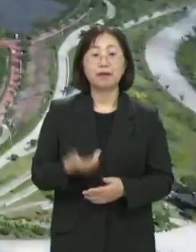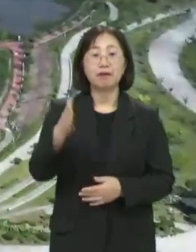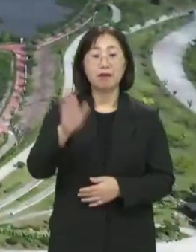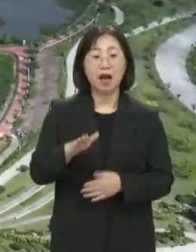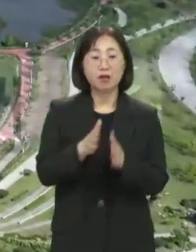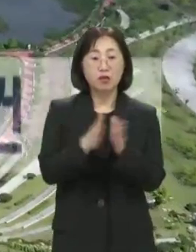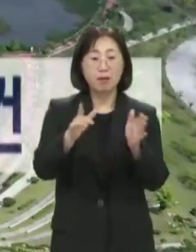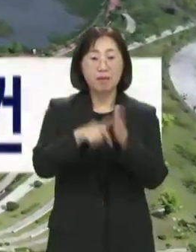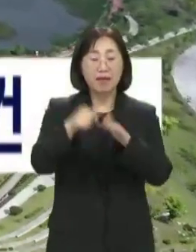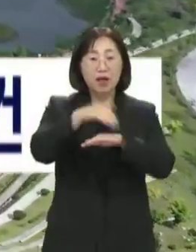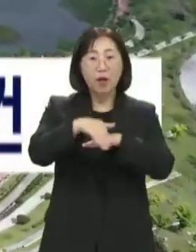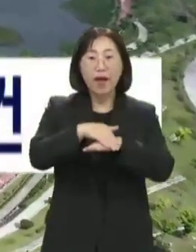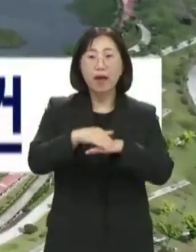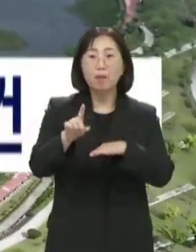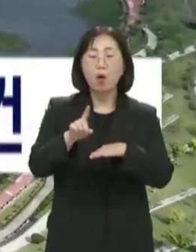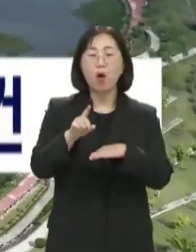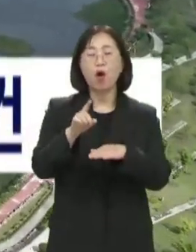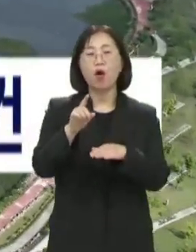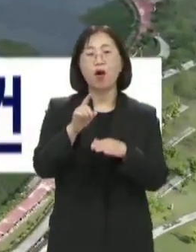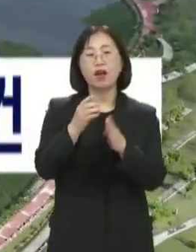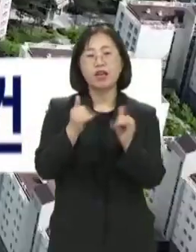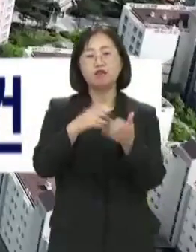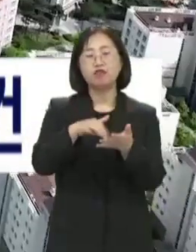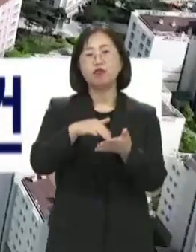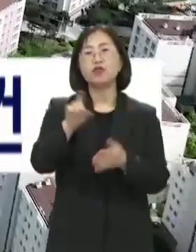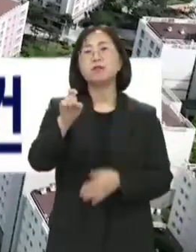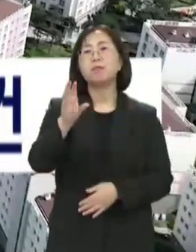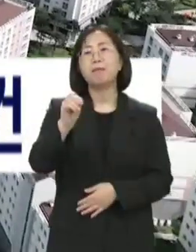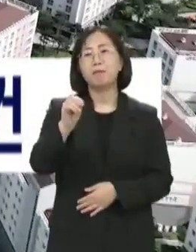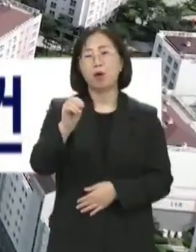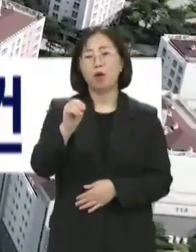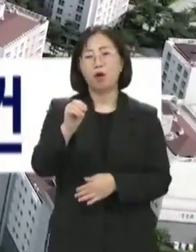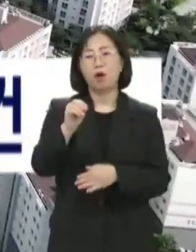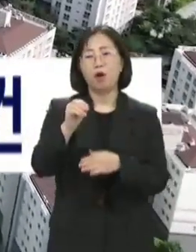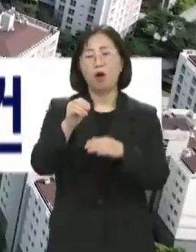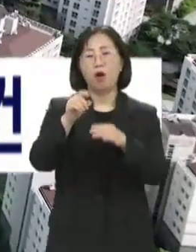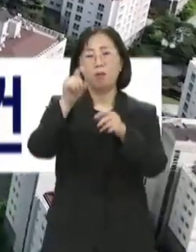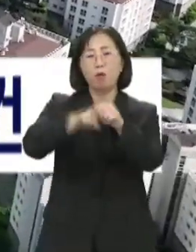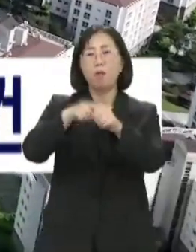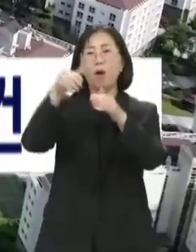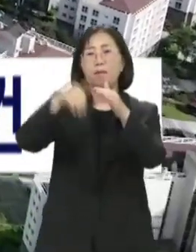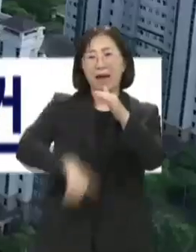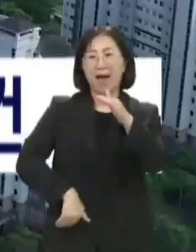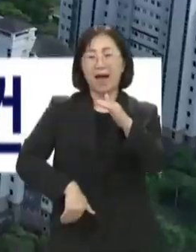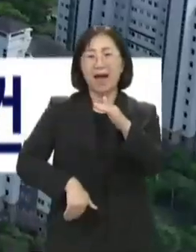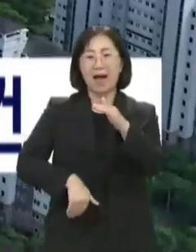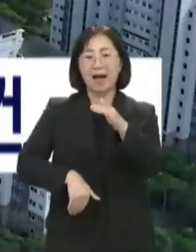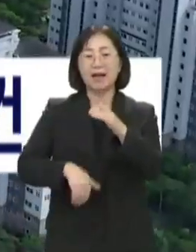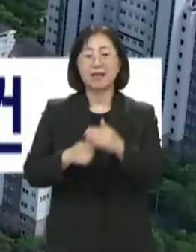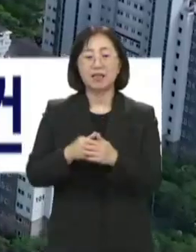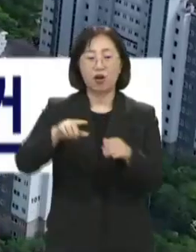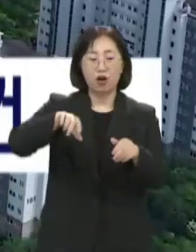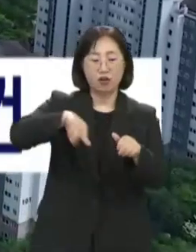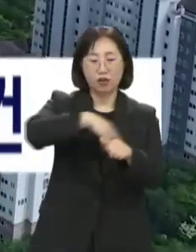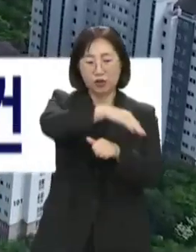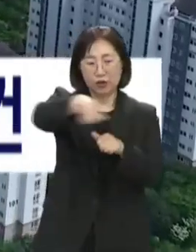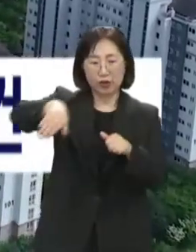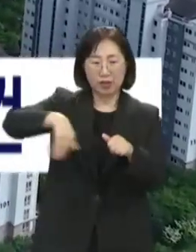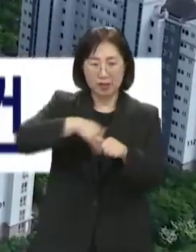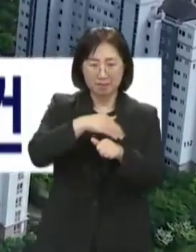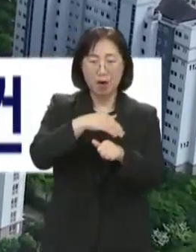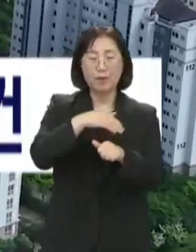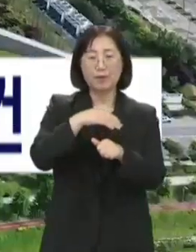출범 당시 계획했던 인구 10만 명에는 절반에도 못 미쳐 영재고 설립 등 정주여건 개선과 수도권